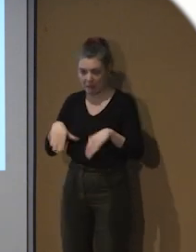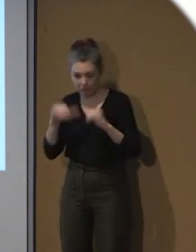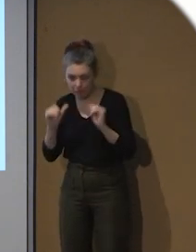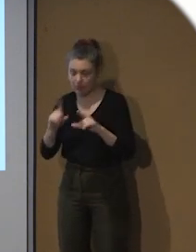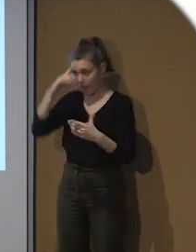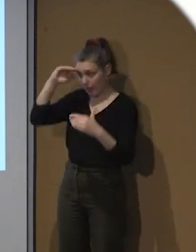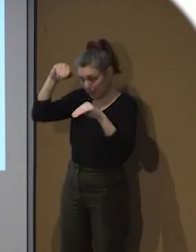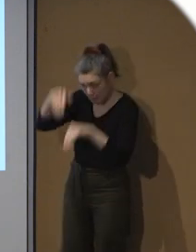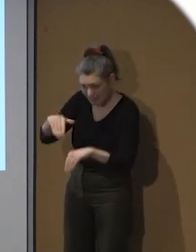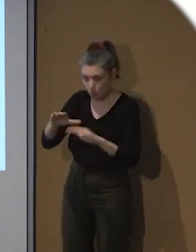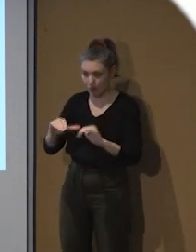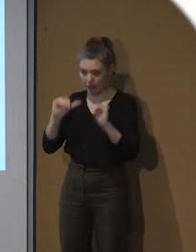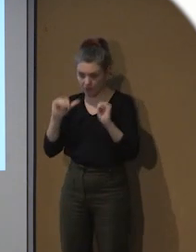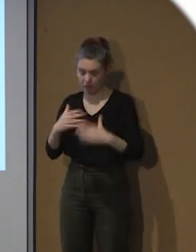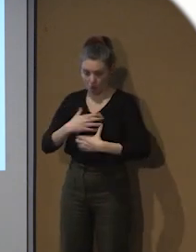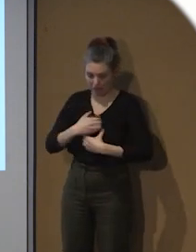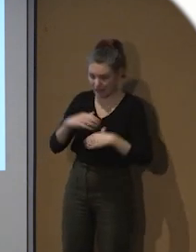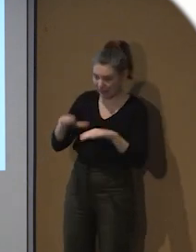dépression, l'anxiété, les douleurs rachidiennes.